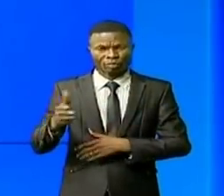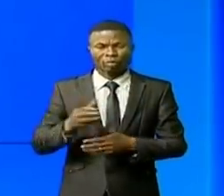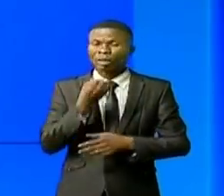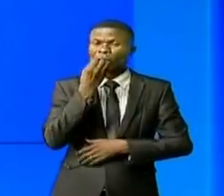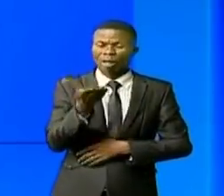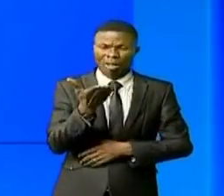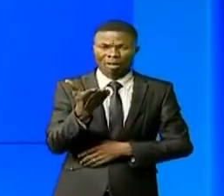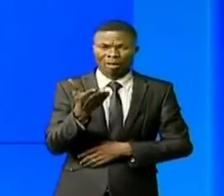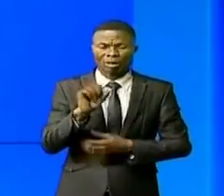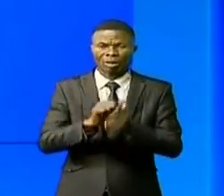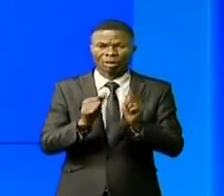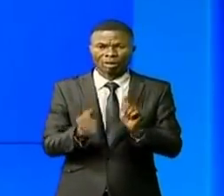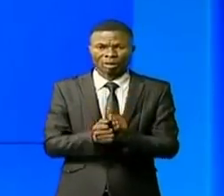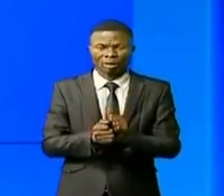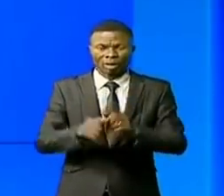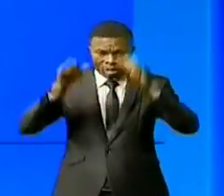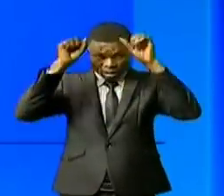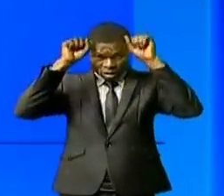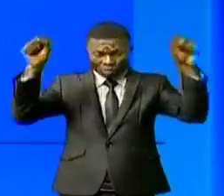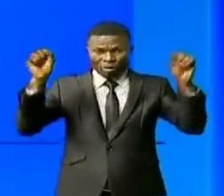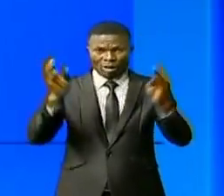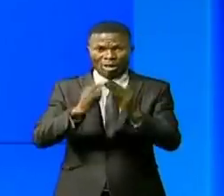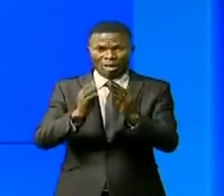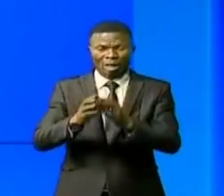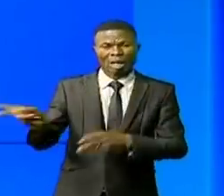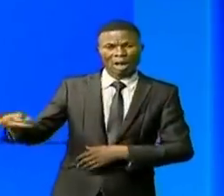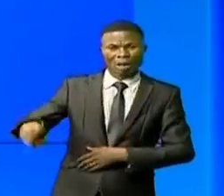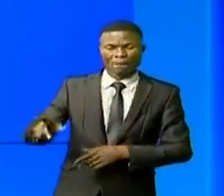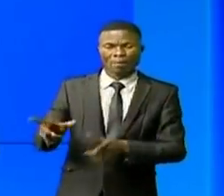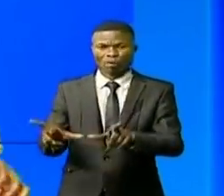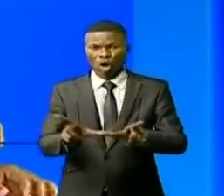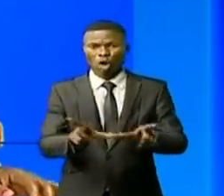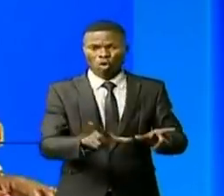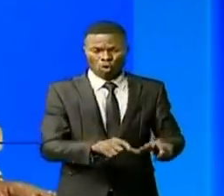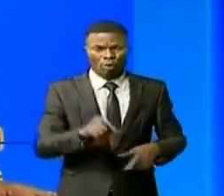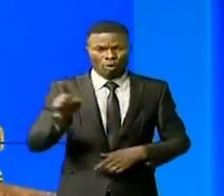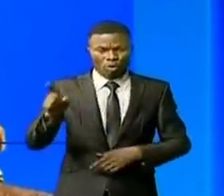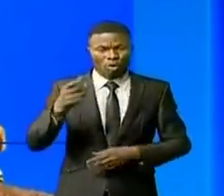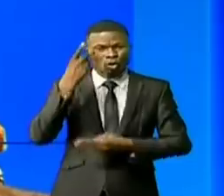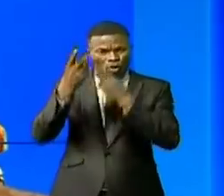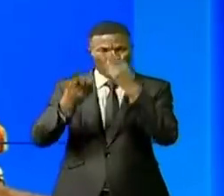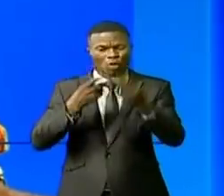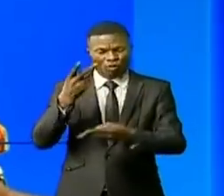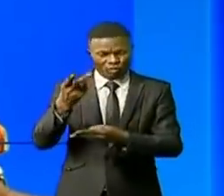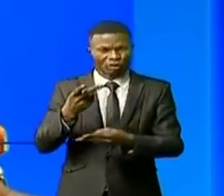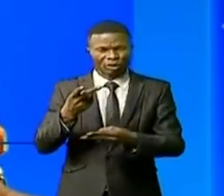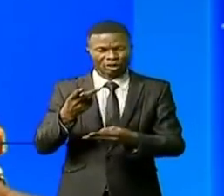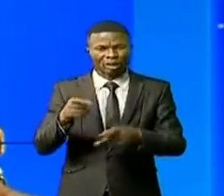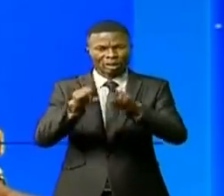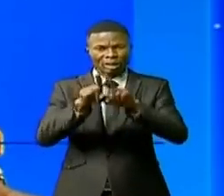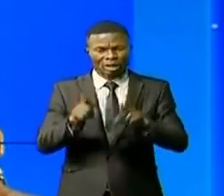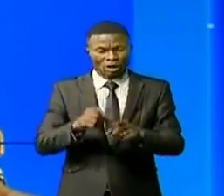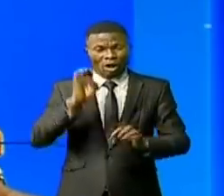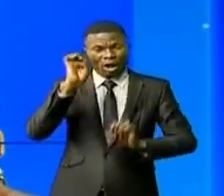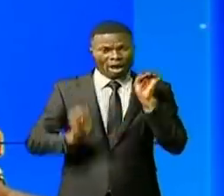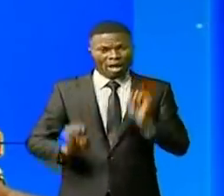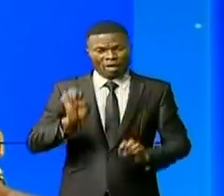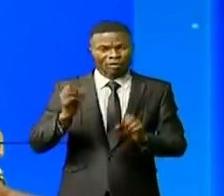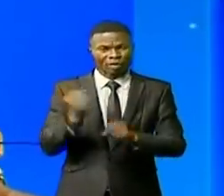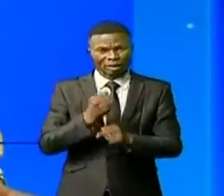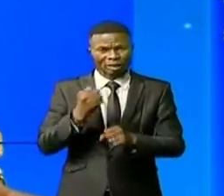exemple du président de l'Assemblée provinciale qui a fait une visite d'inspection et d'évaluation de